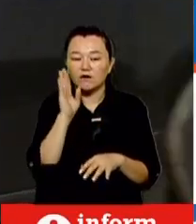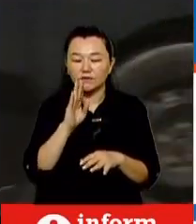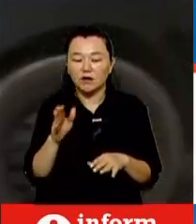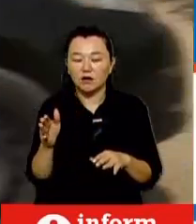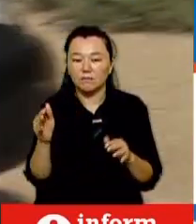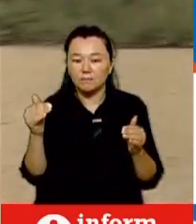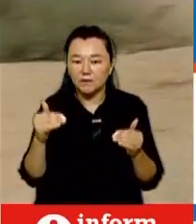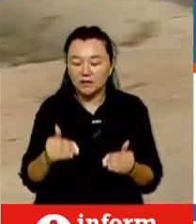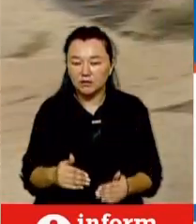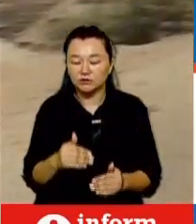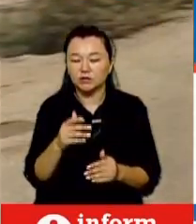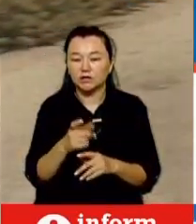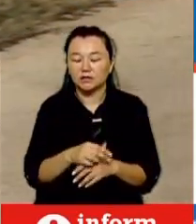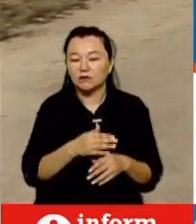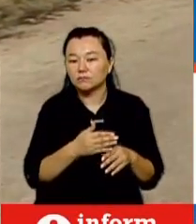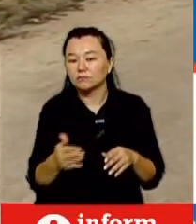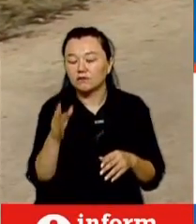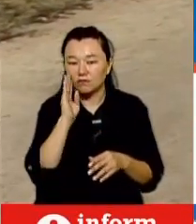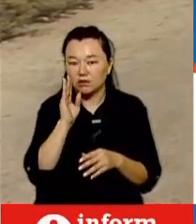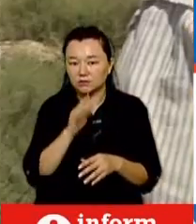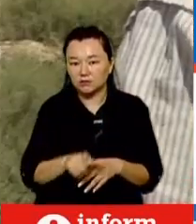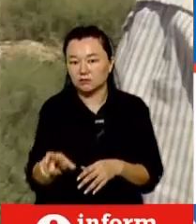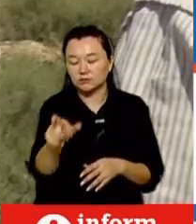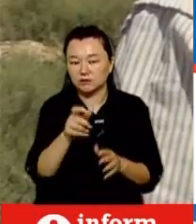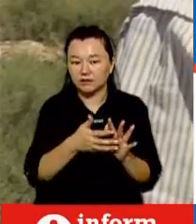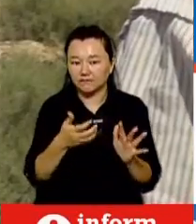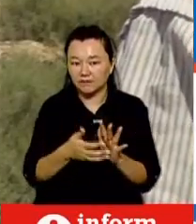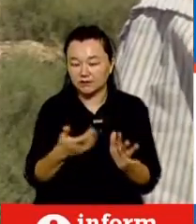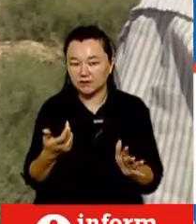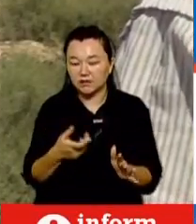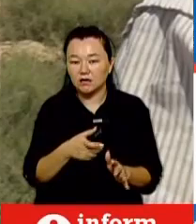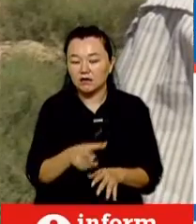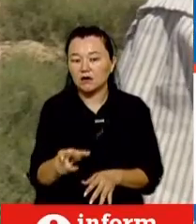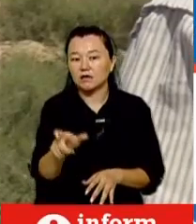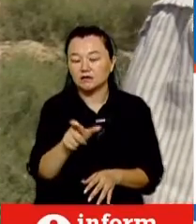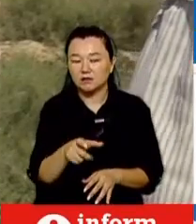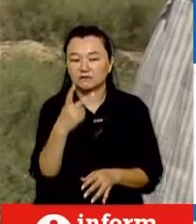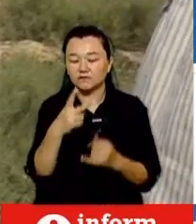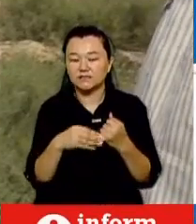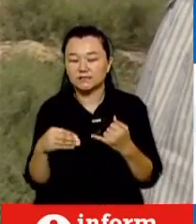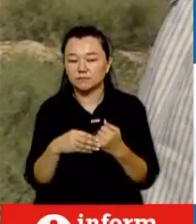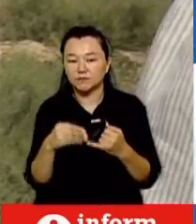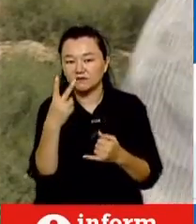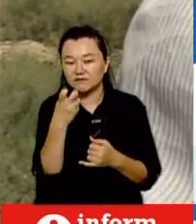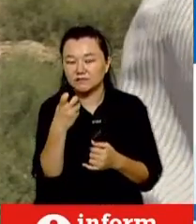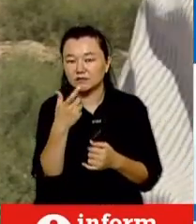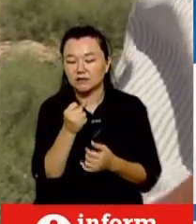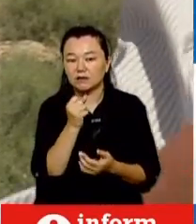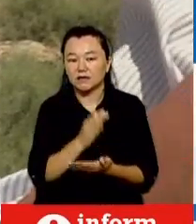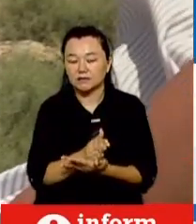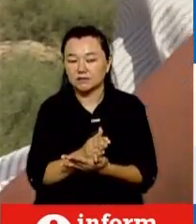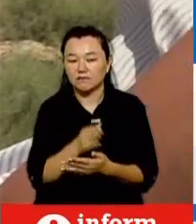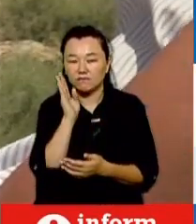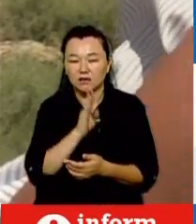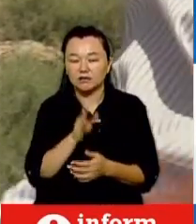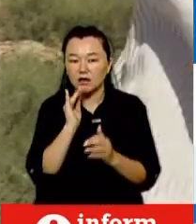қарай орналасқан алқаптарға ағын су жетпейді деп жыларман. Каналдың бойында 200 гектар жер бар. Су ішпегені